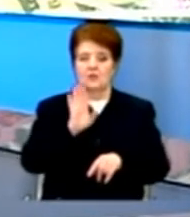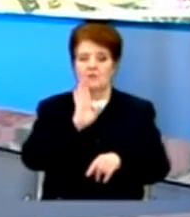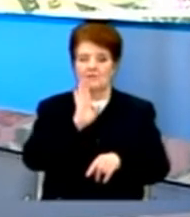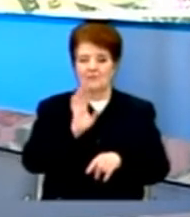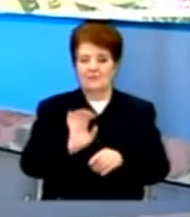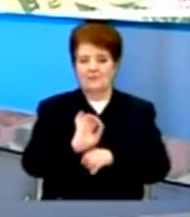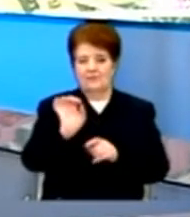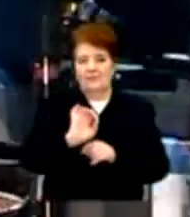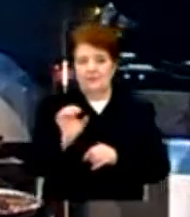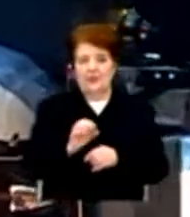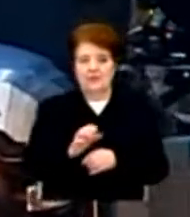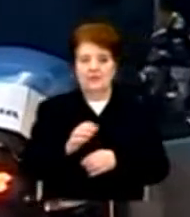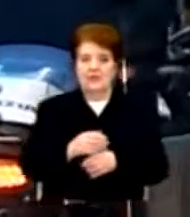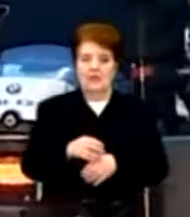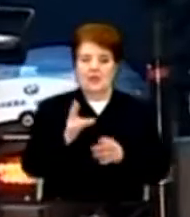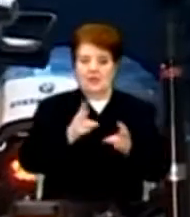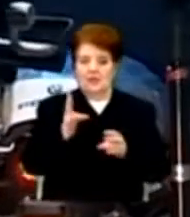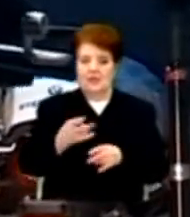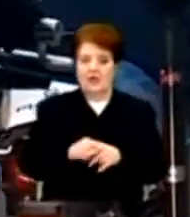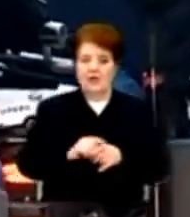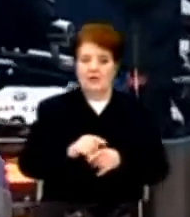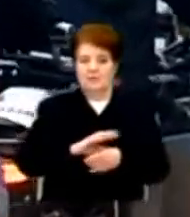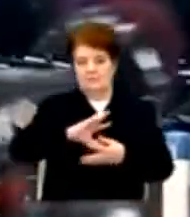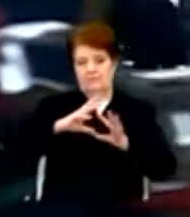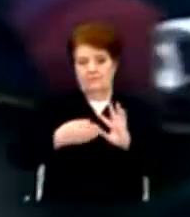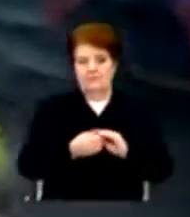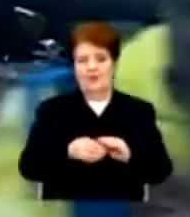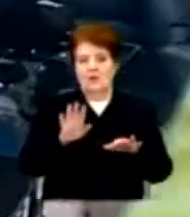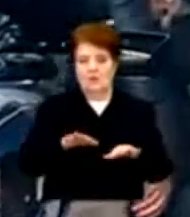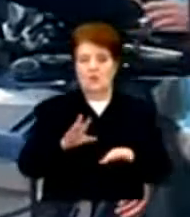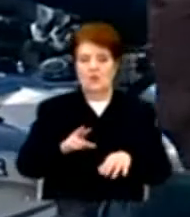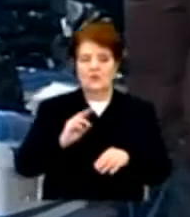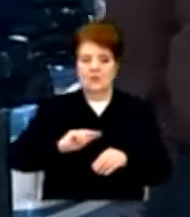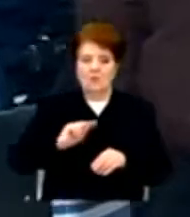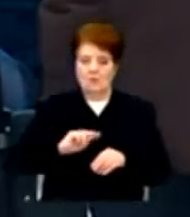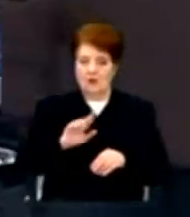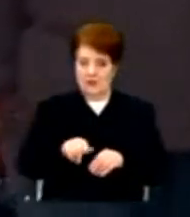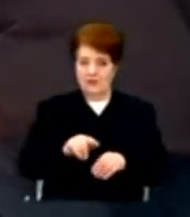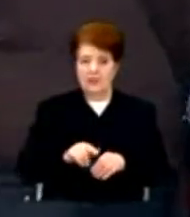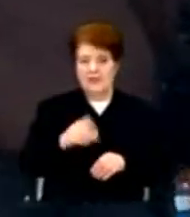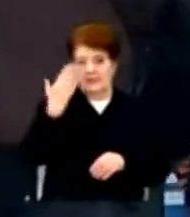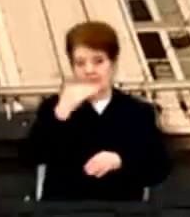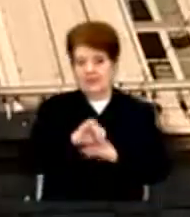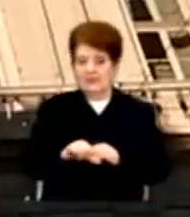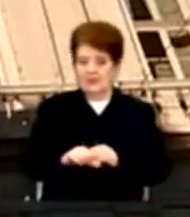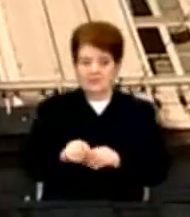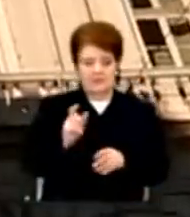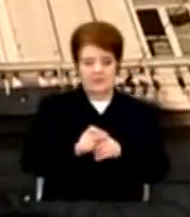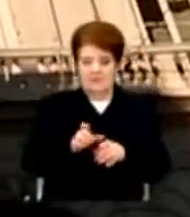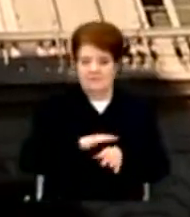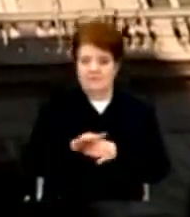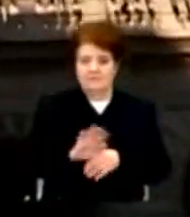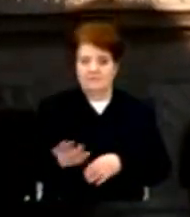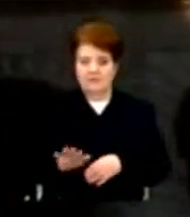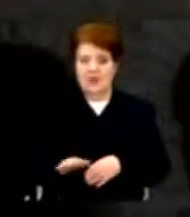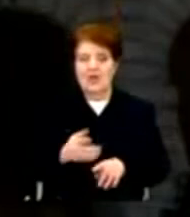umane. Ea le cerea oamenilor sume mari de bani, spunând că le va obține locuri de muncă în străinătate, dar nu se ținea de cuvânt. În plus, nici nu